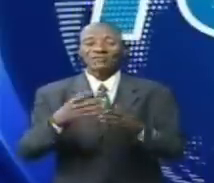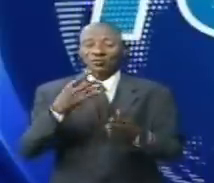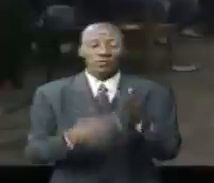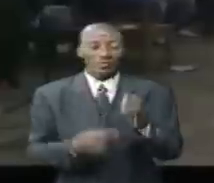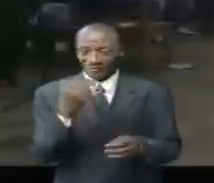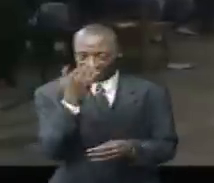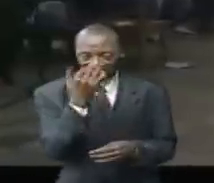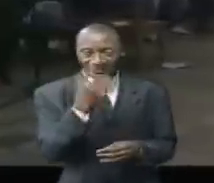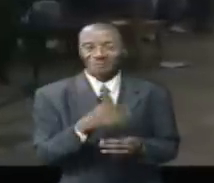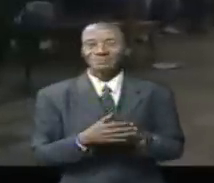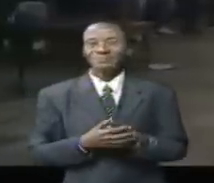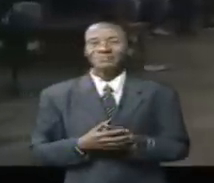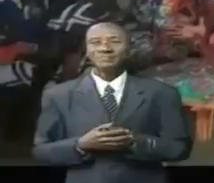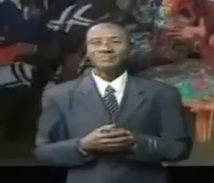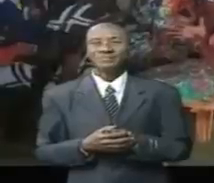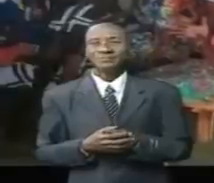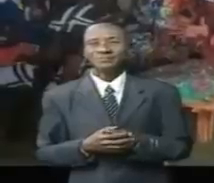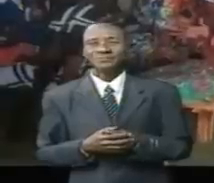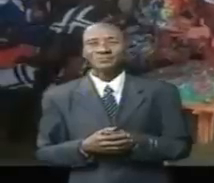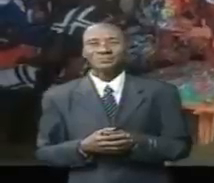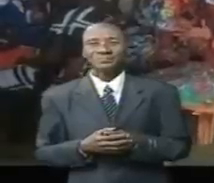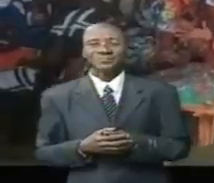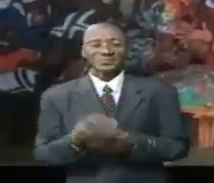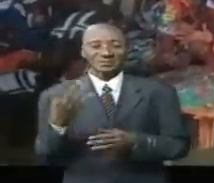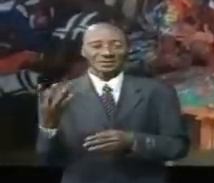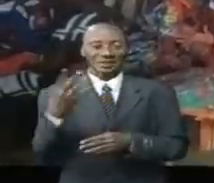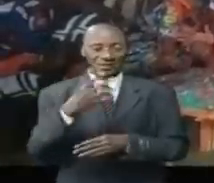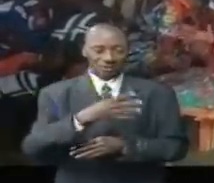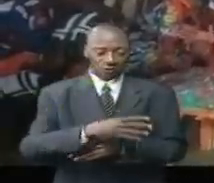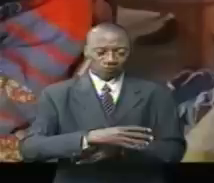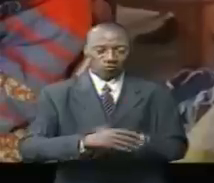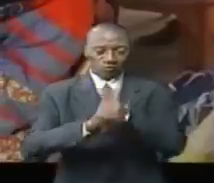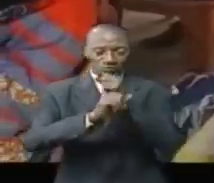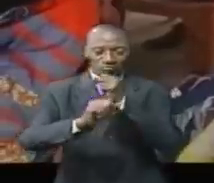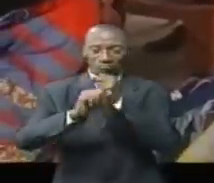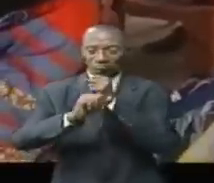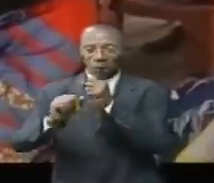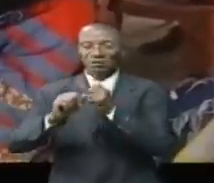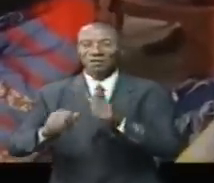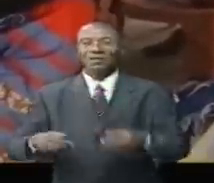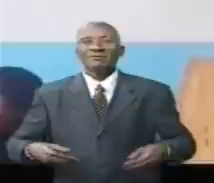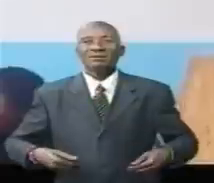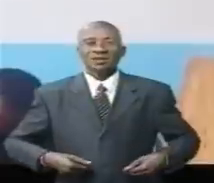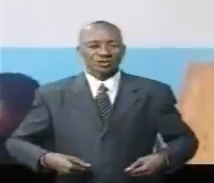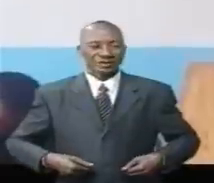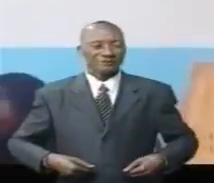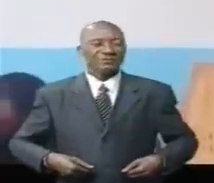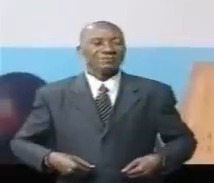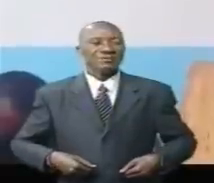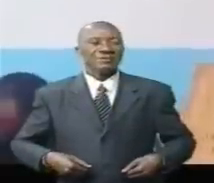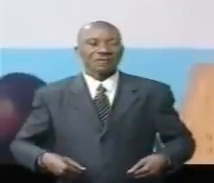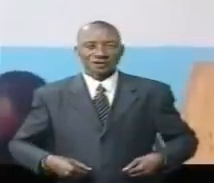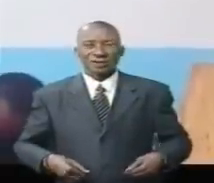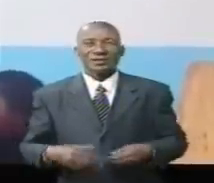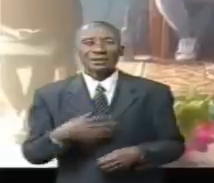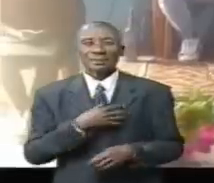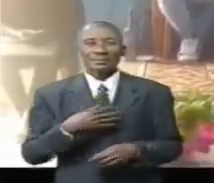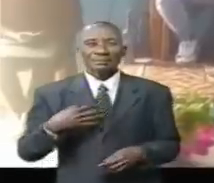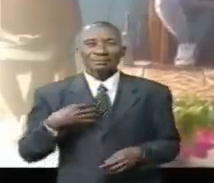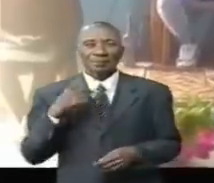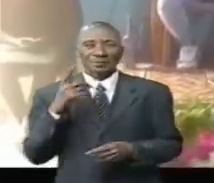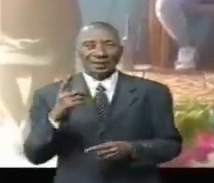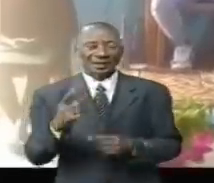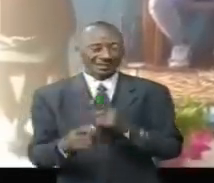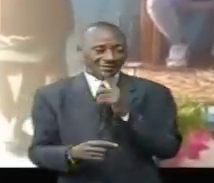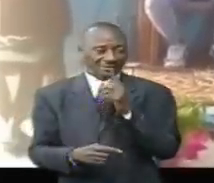détails. Été sensibilisé 4 jours durant la jeunesse baptiste de CBFC Matadi Kibala a été encore